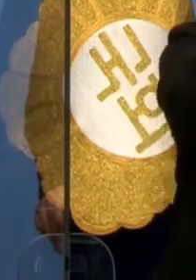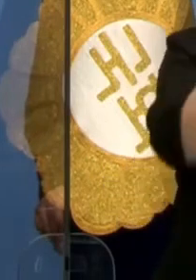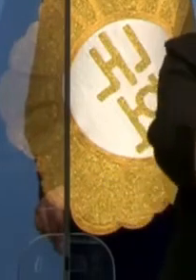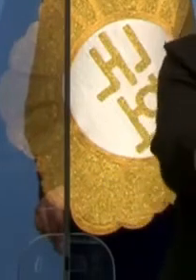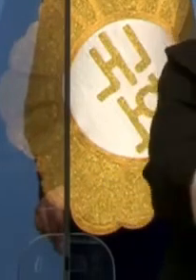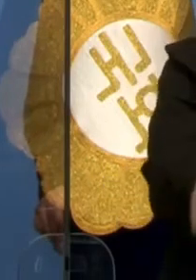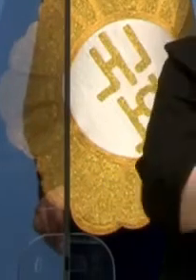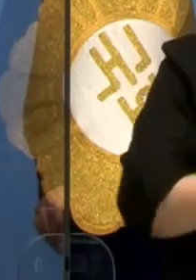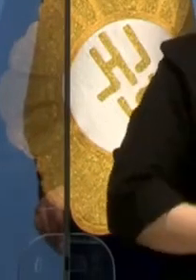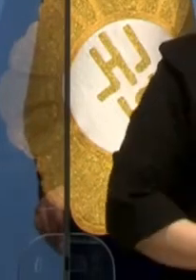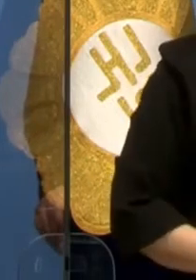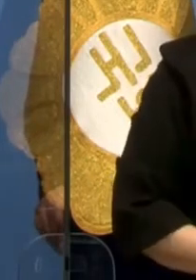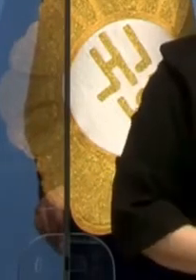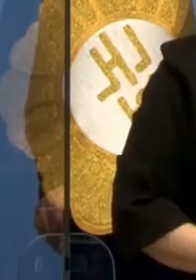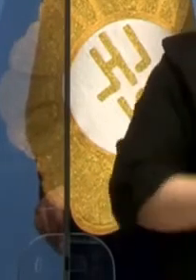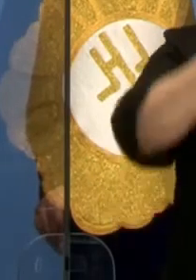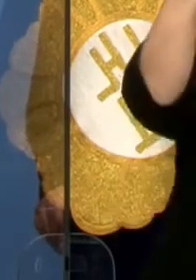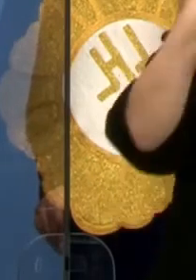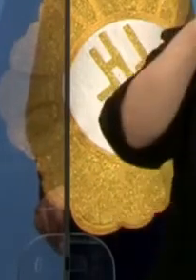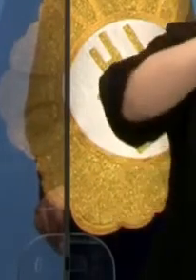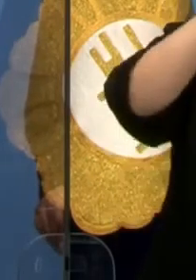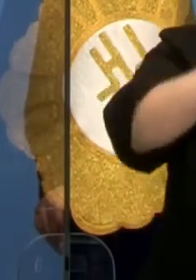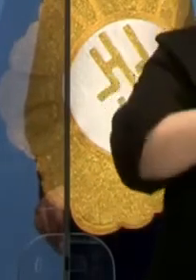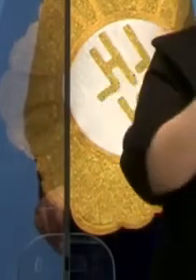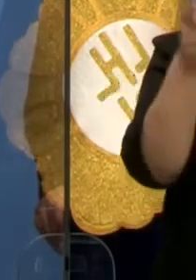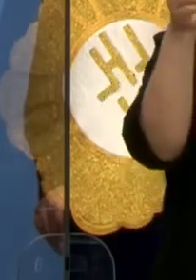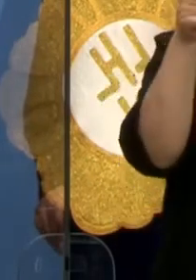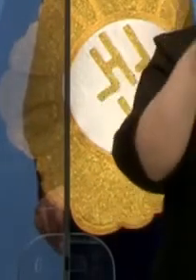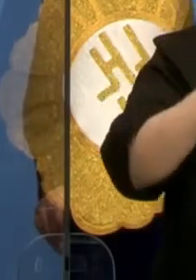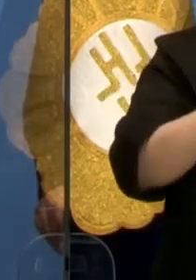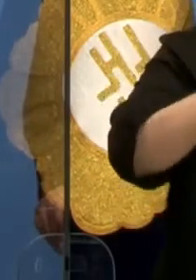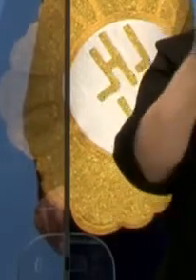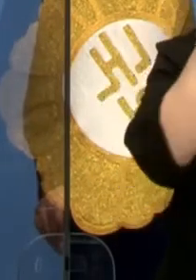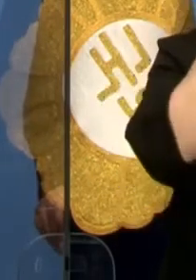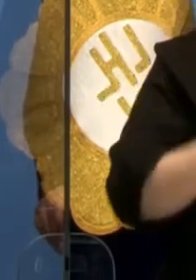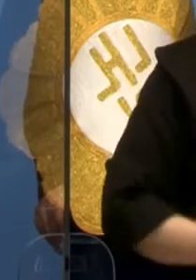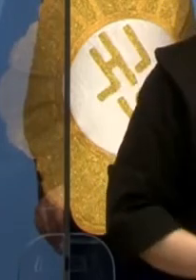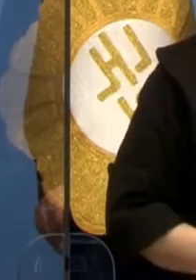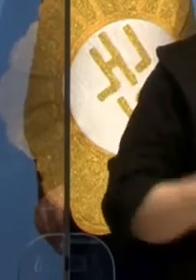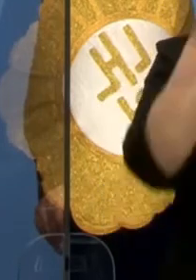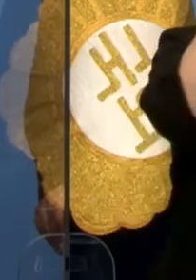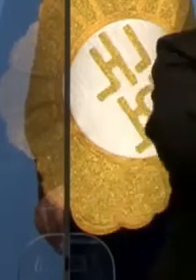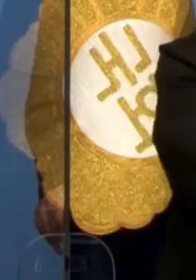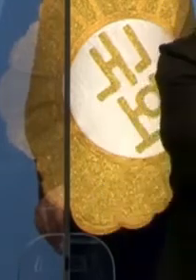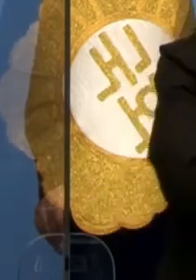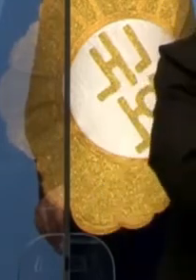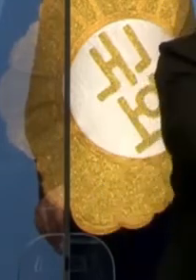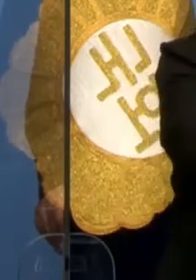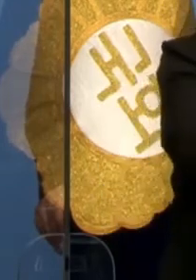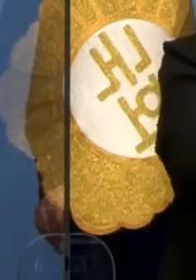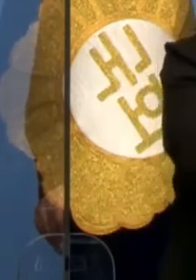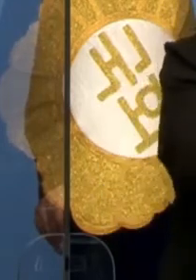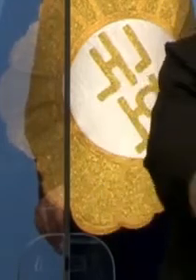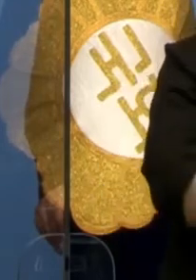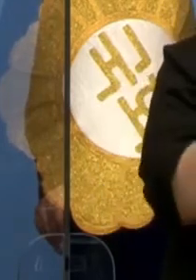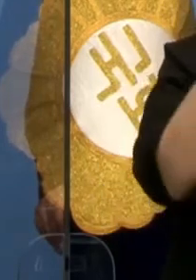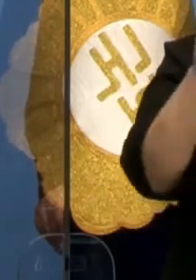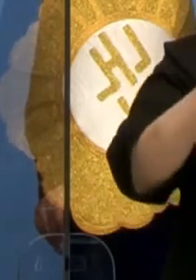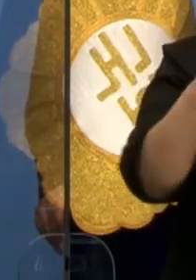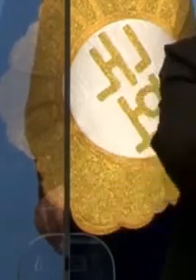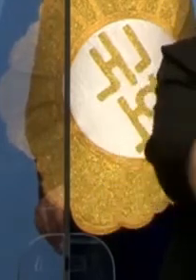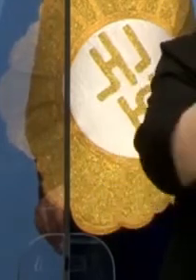반복하고 있습니다. 구시대적인 작태가 아닐 수 없습니다. 검찰권 남용의 피해자는 여야 국회의원을